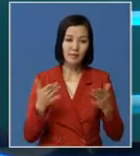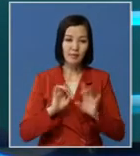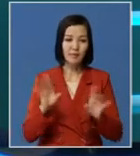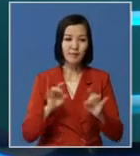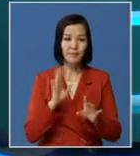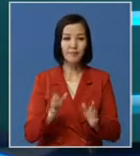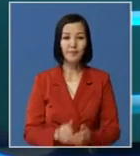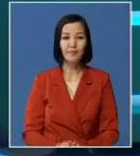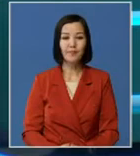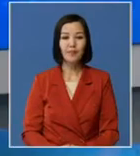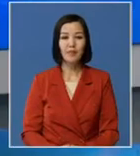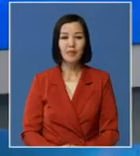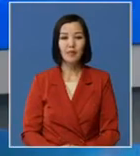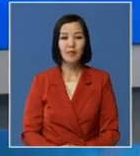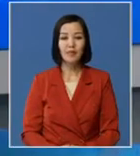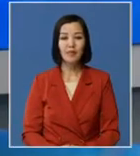өзіңізде.